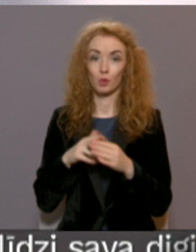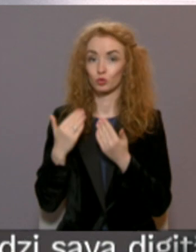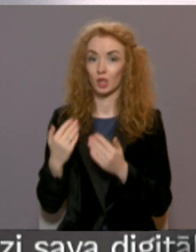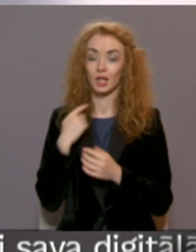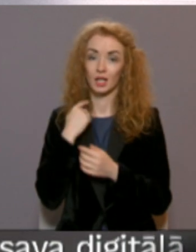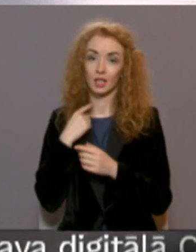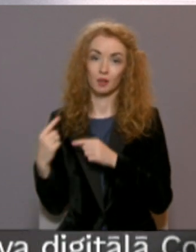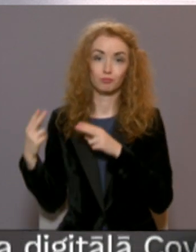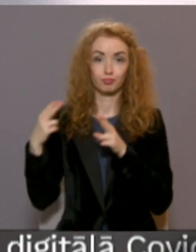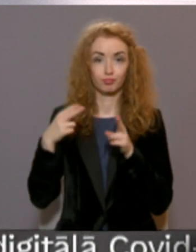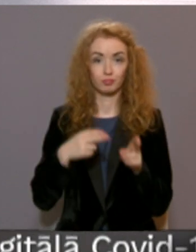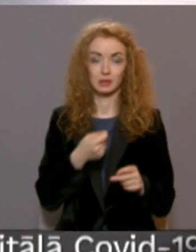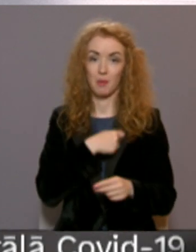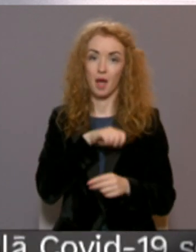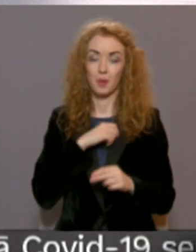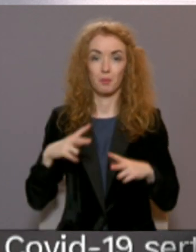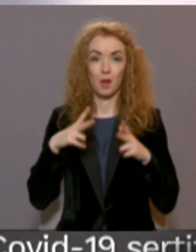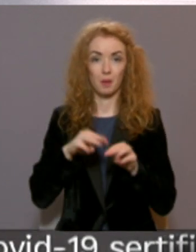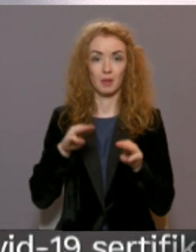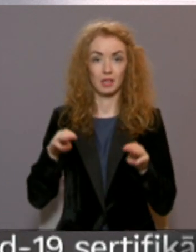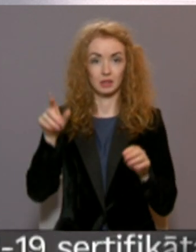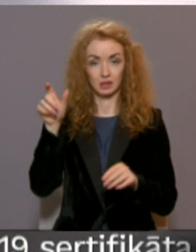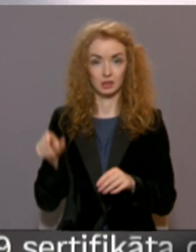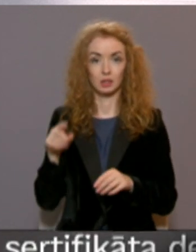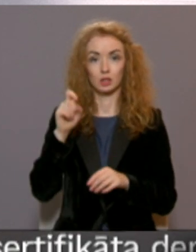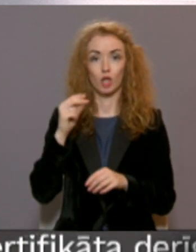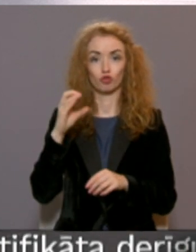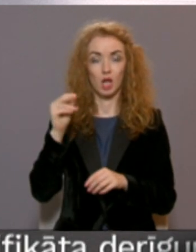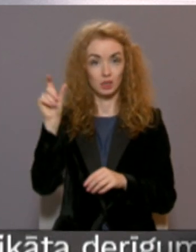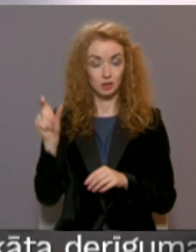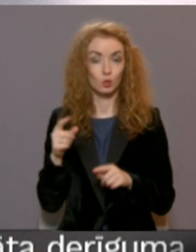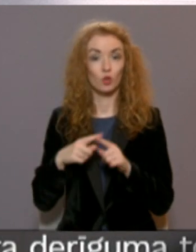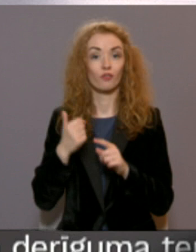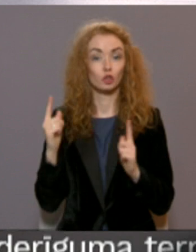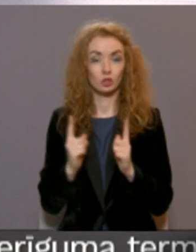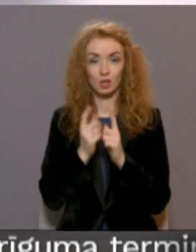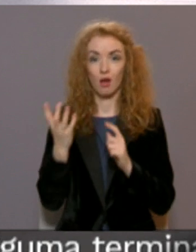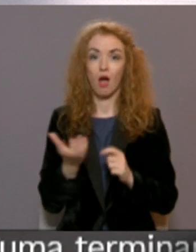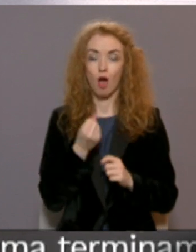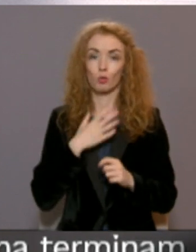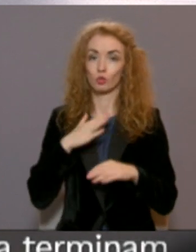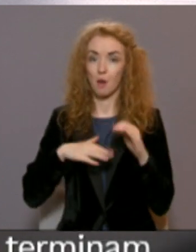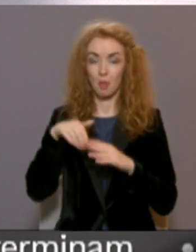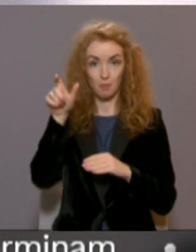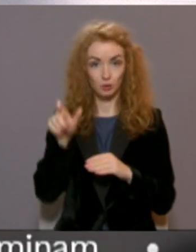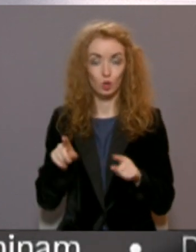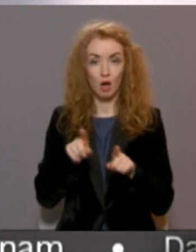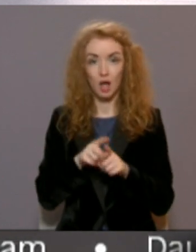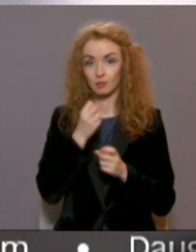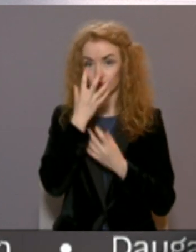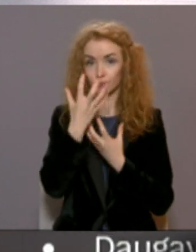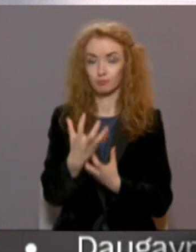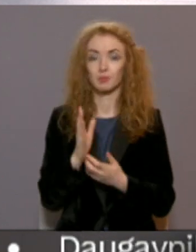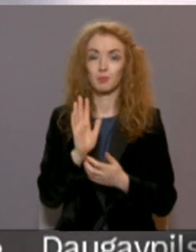apmeklēja Spānijas premjerministrs Pedro Sančes. Oficiālās vizītes laikā viņš tikās ar valsts augstākajām amatpersonām, kā arī nolika ziedus